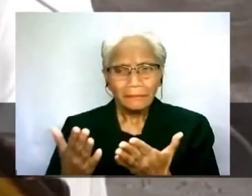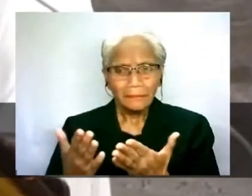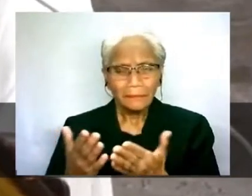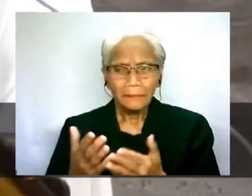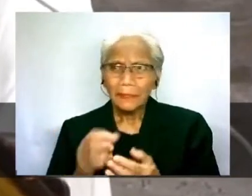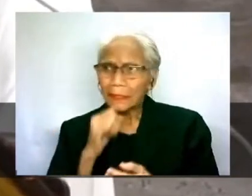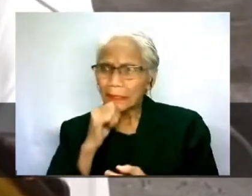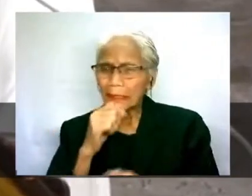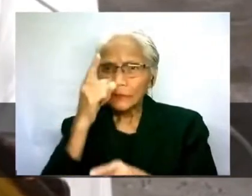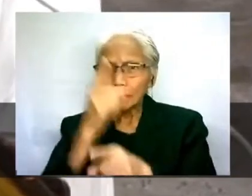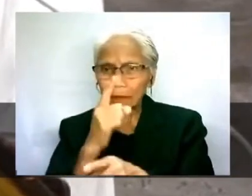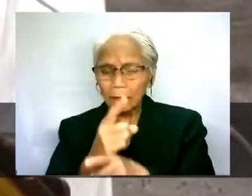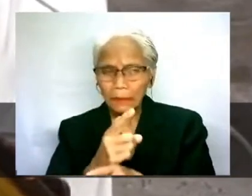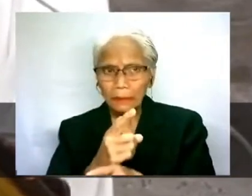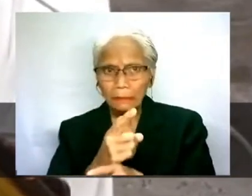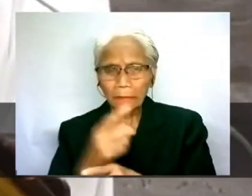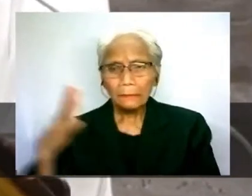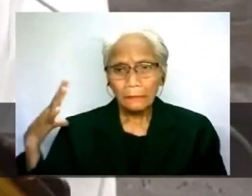natin.